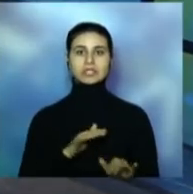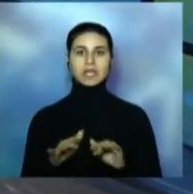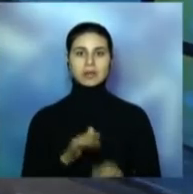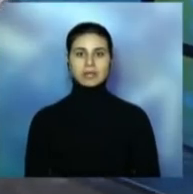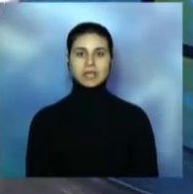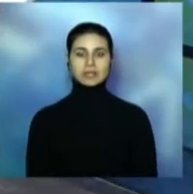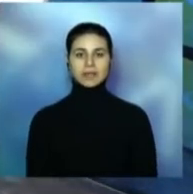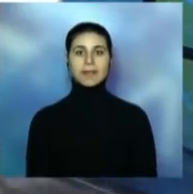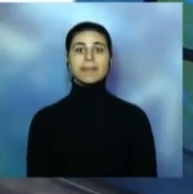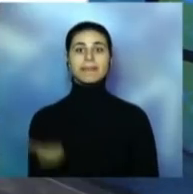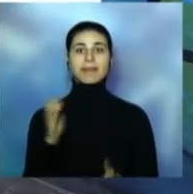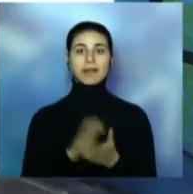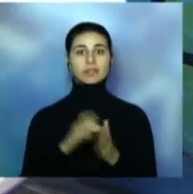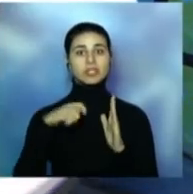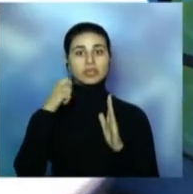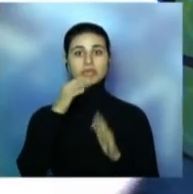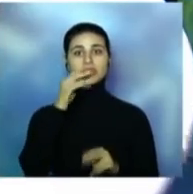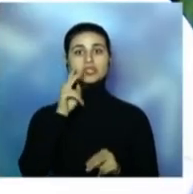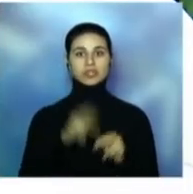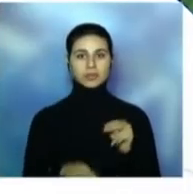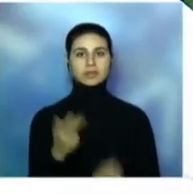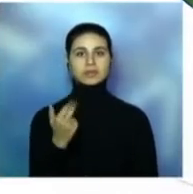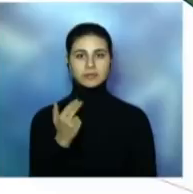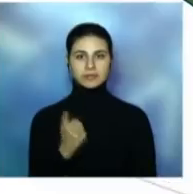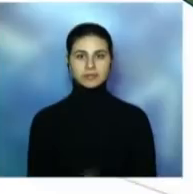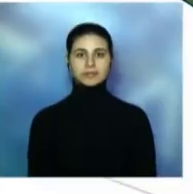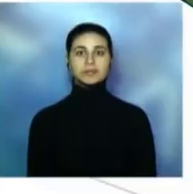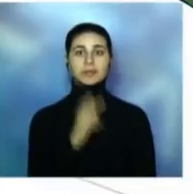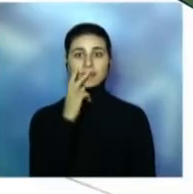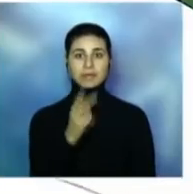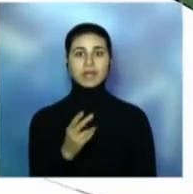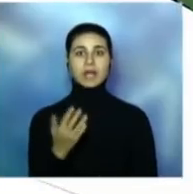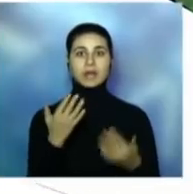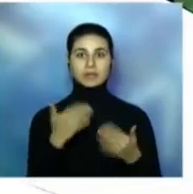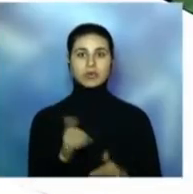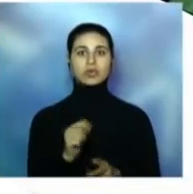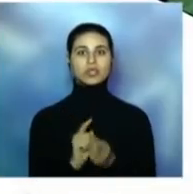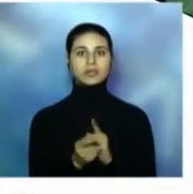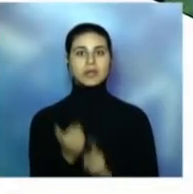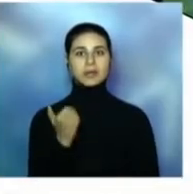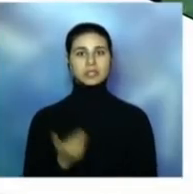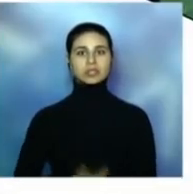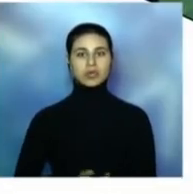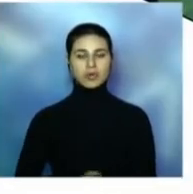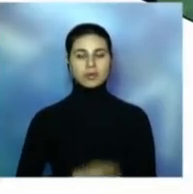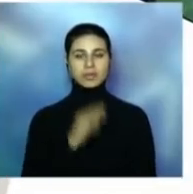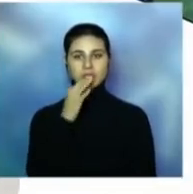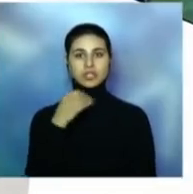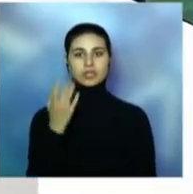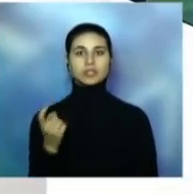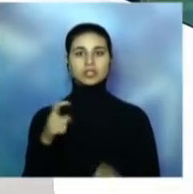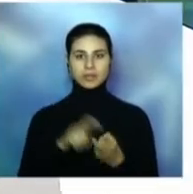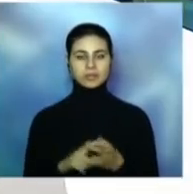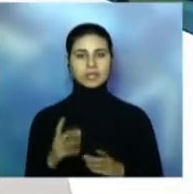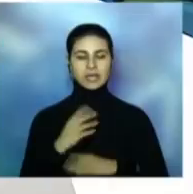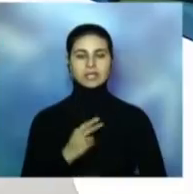თუმცა მათ გავიცნობთ სიუჟეტის შემდეგ. სიუჟეტის შემდეგ, სიუჟეტში ვნახავთ უკვე თუ როგორ შეცვალა ვარჯიშმა მათი ცხოვრება და შემდეგ შემოგვიერთდებიან.